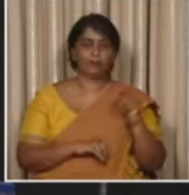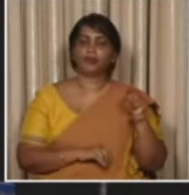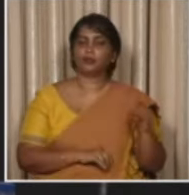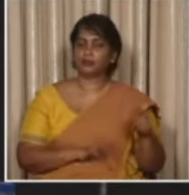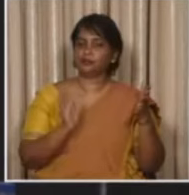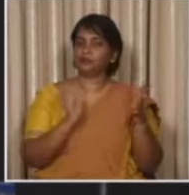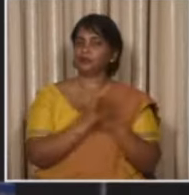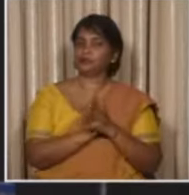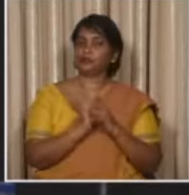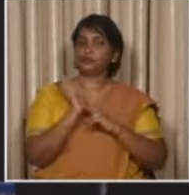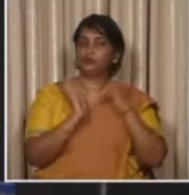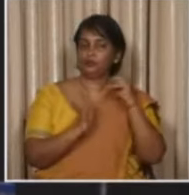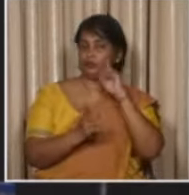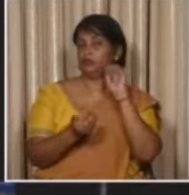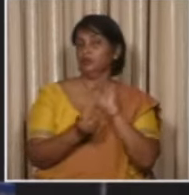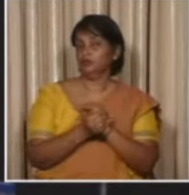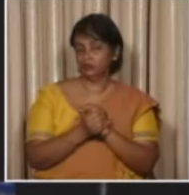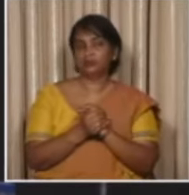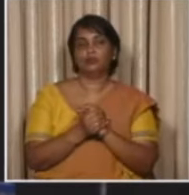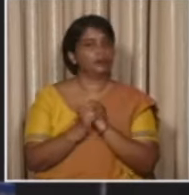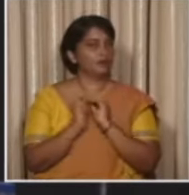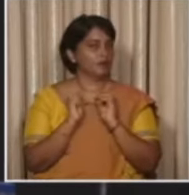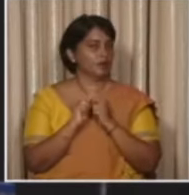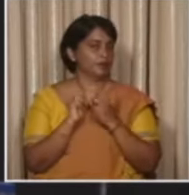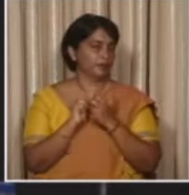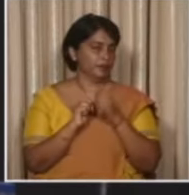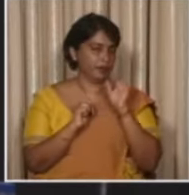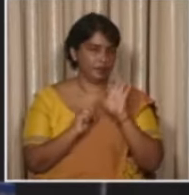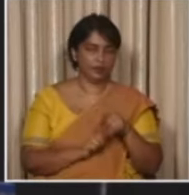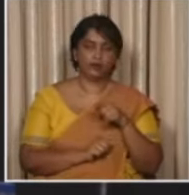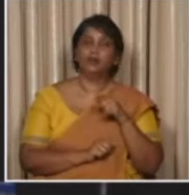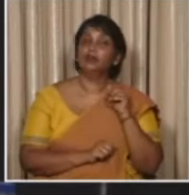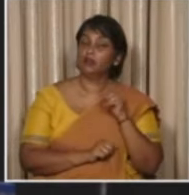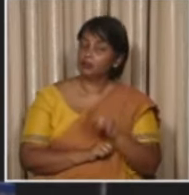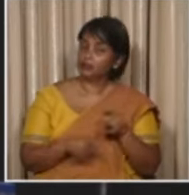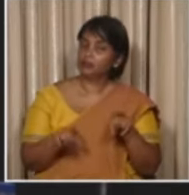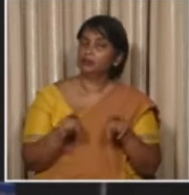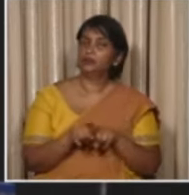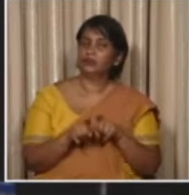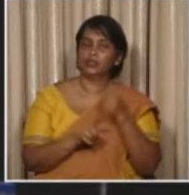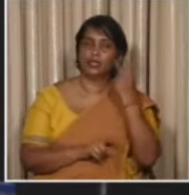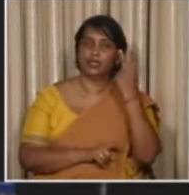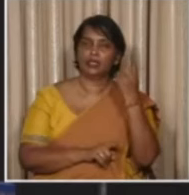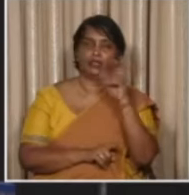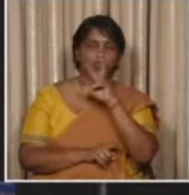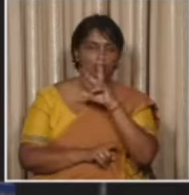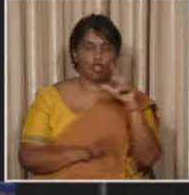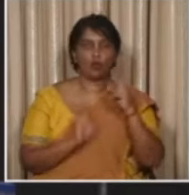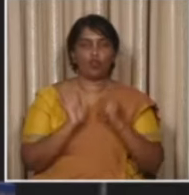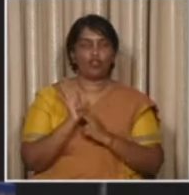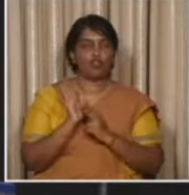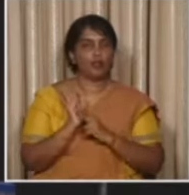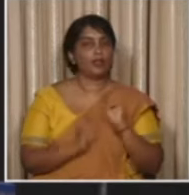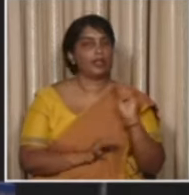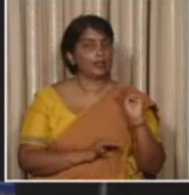ജാതിക ആരക്ഷാവ പിലിബന്ധവ അർബുദയാക് എത്തിവെനോ ഏത്തെക്കമ 2018 നവംബർ 30